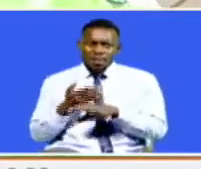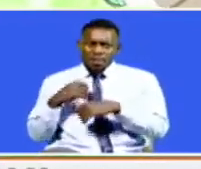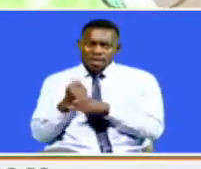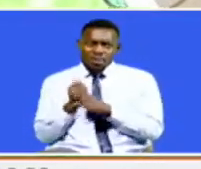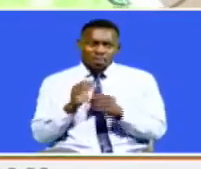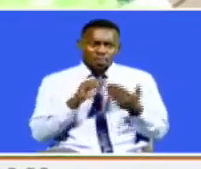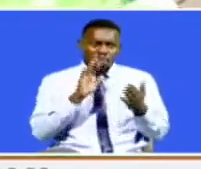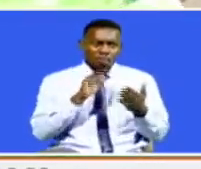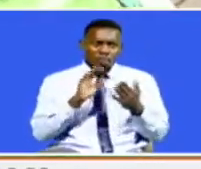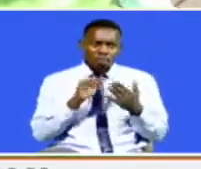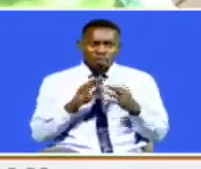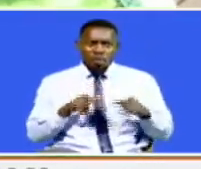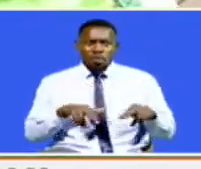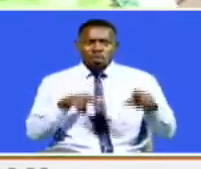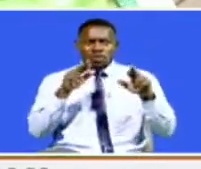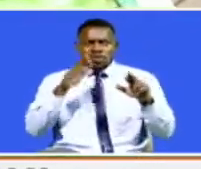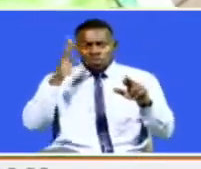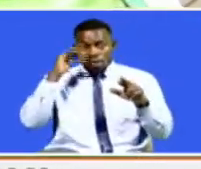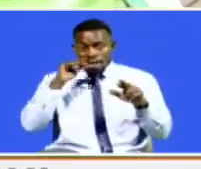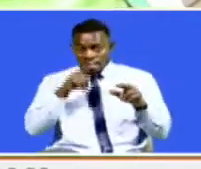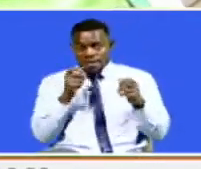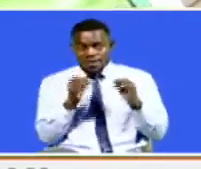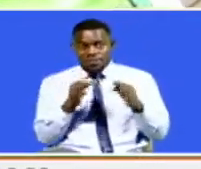sababu mabarabara